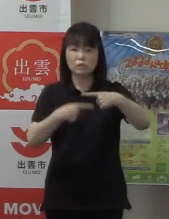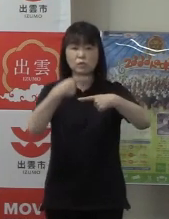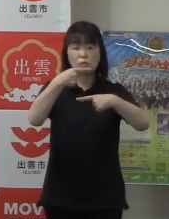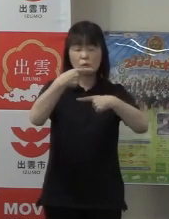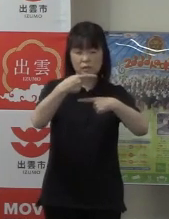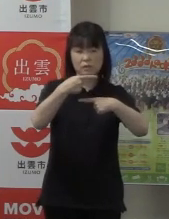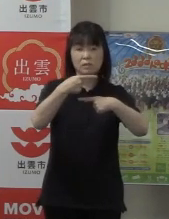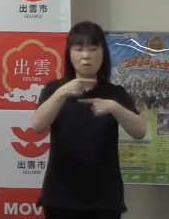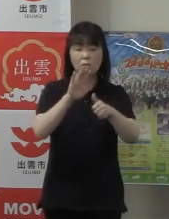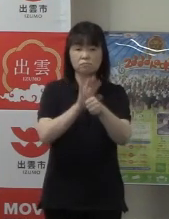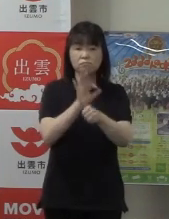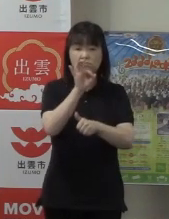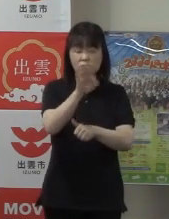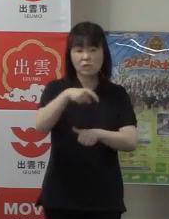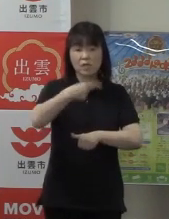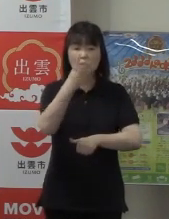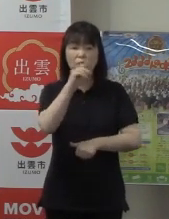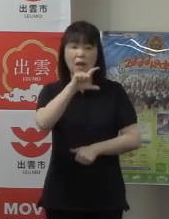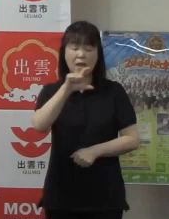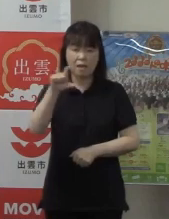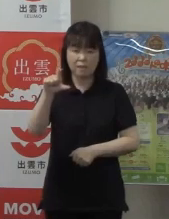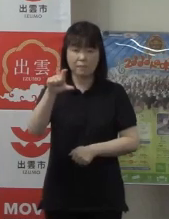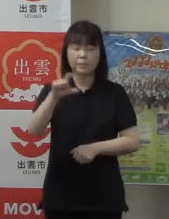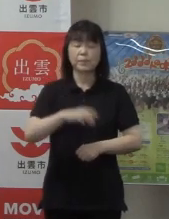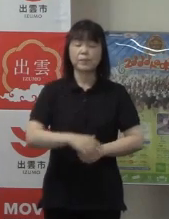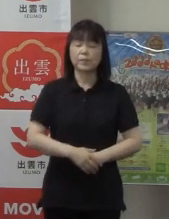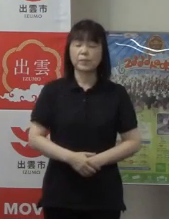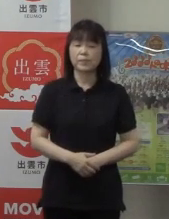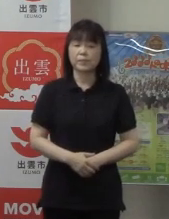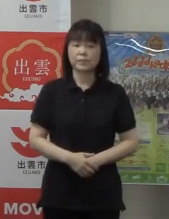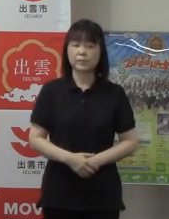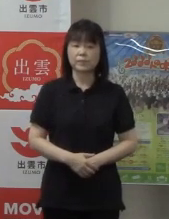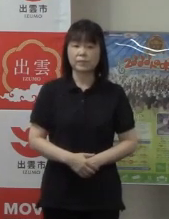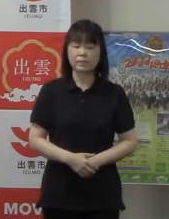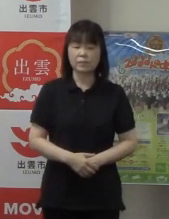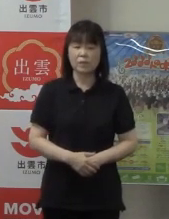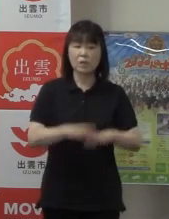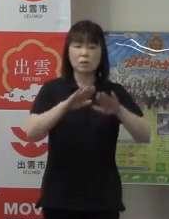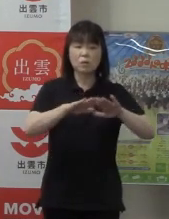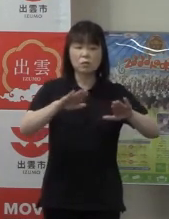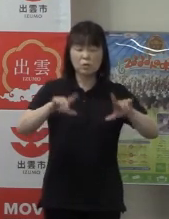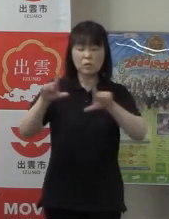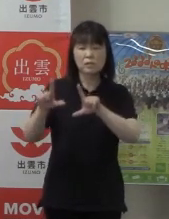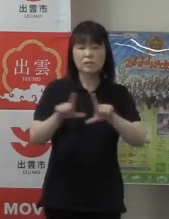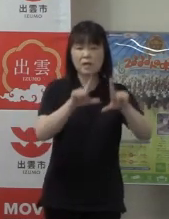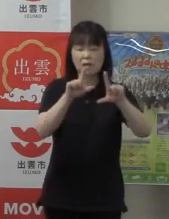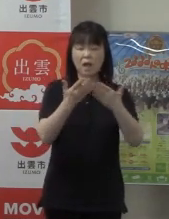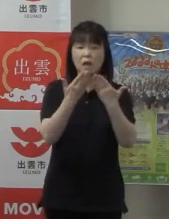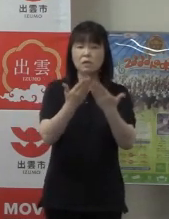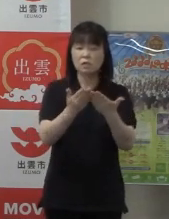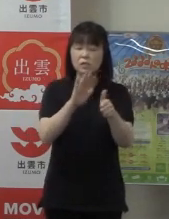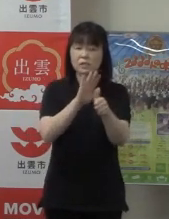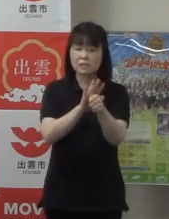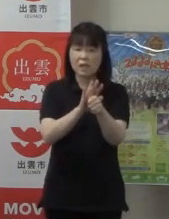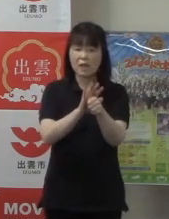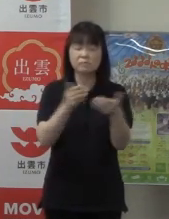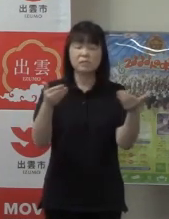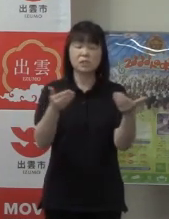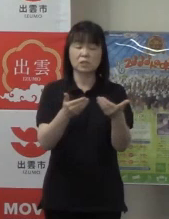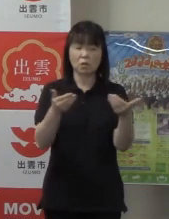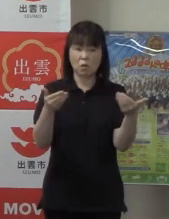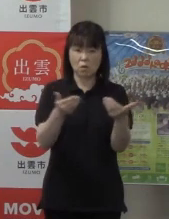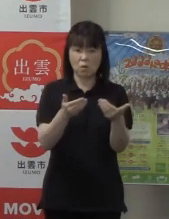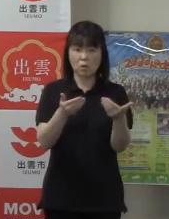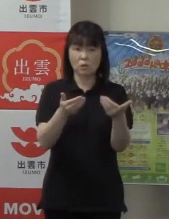負担ということで100万円を計上しております。次、子どもの生活学習支援事業ということで、 これ